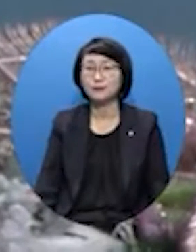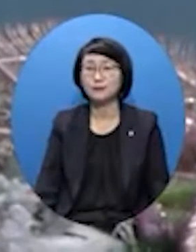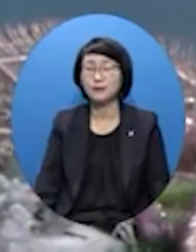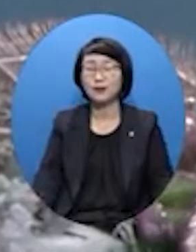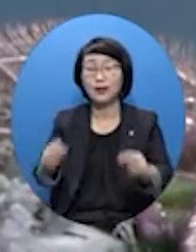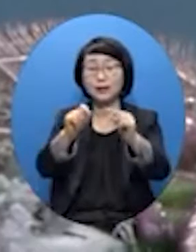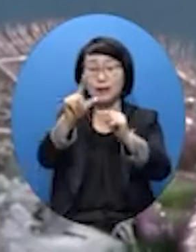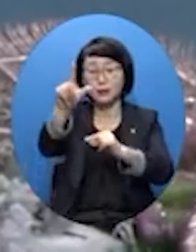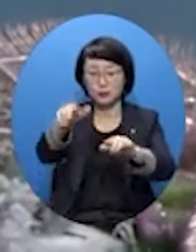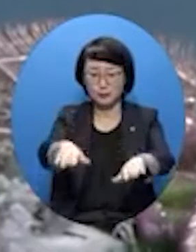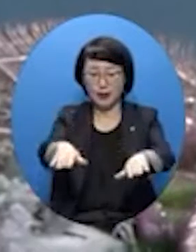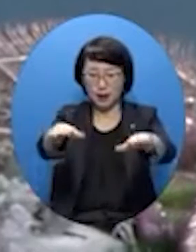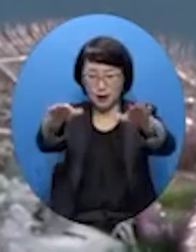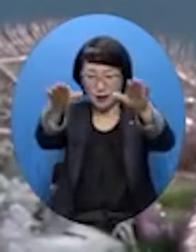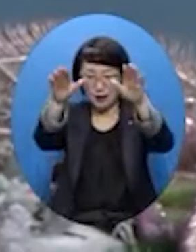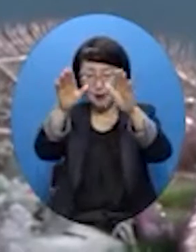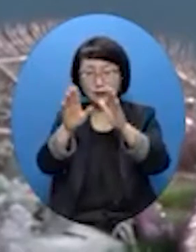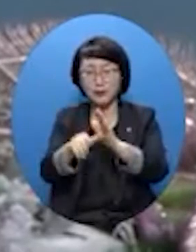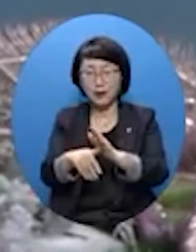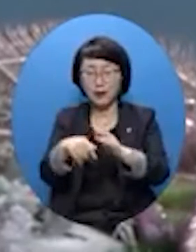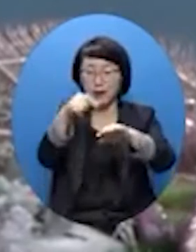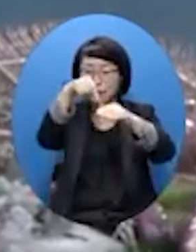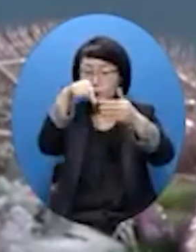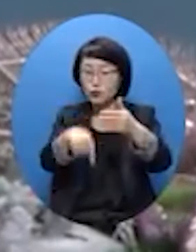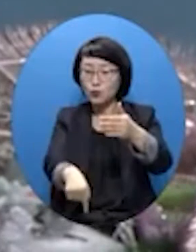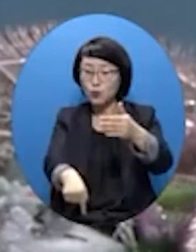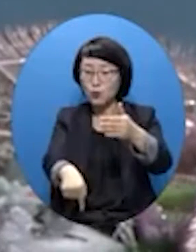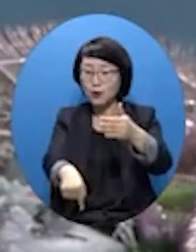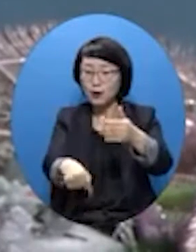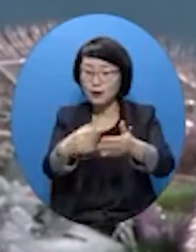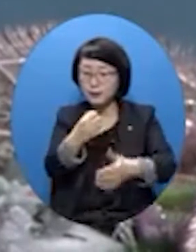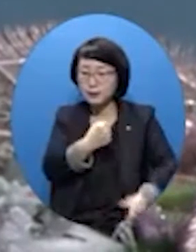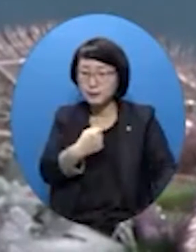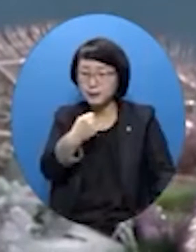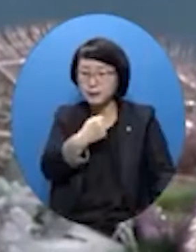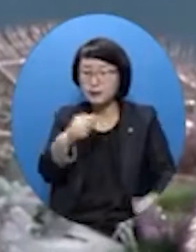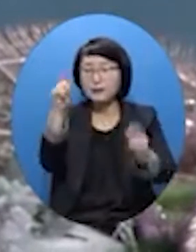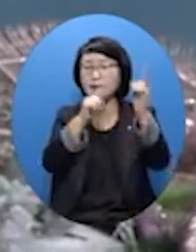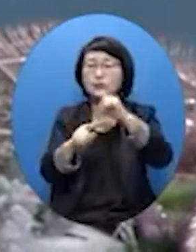대부분 자라나면서 마음속에 남겨진 상처들입니다.